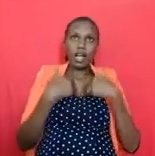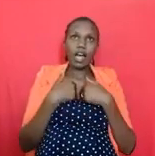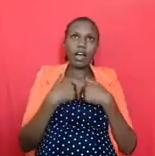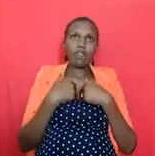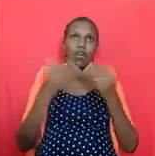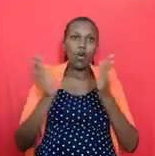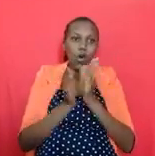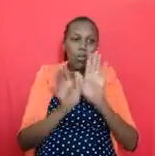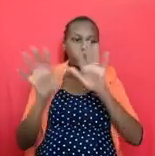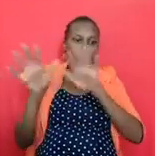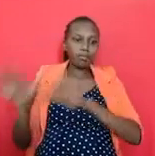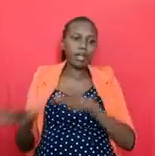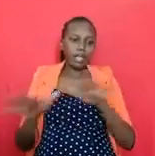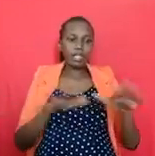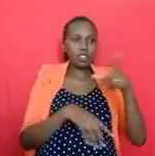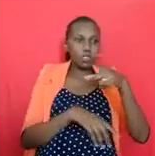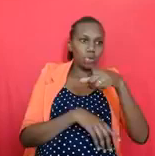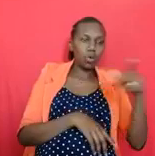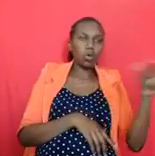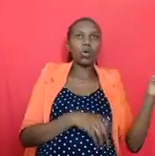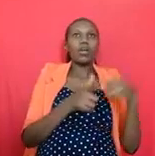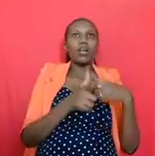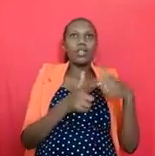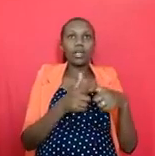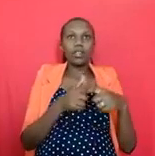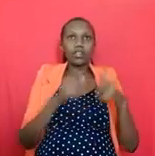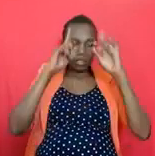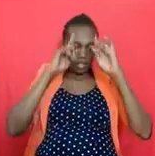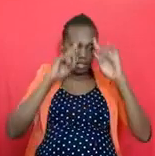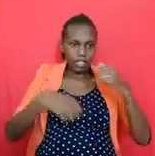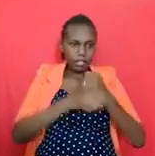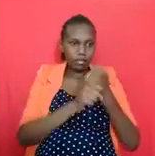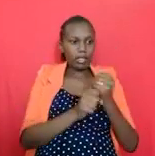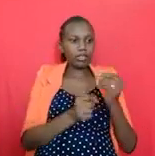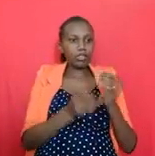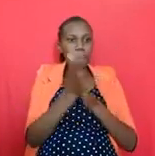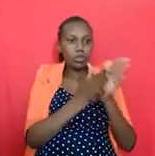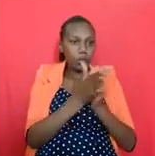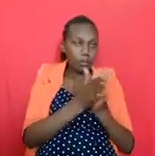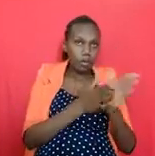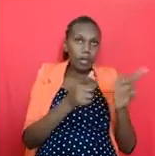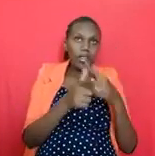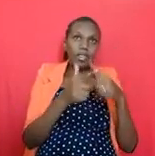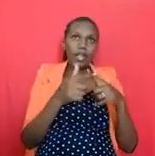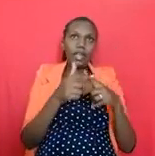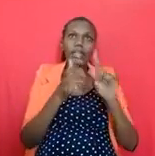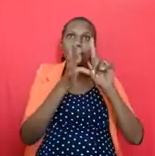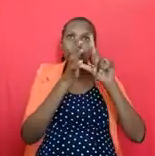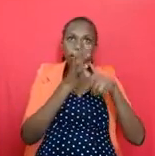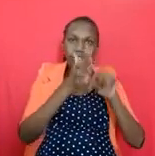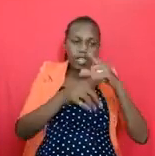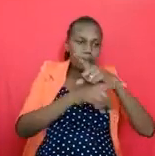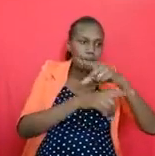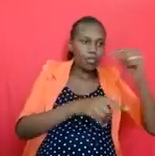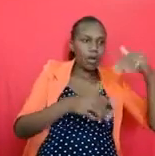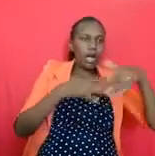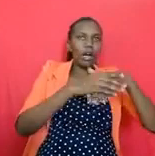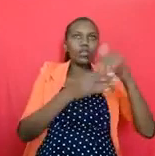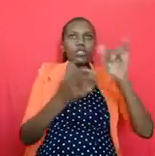open market uthiaga nduka utuite matua ma kugura thabuni no kairia ume nduka